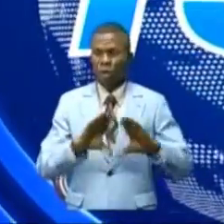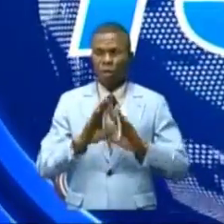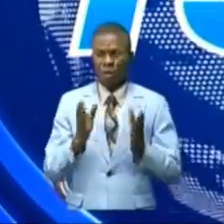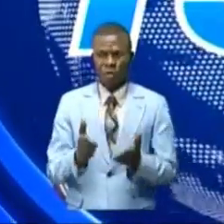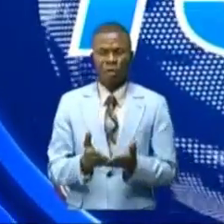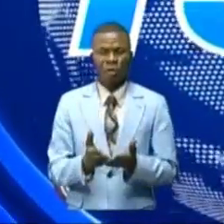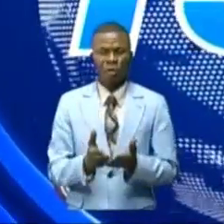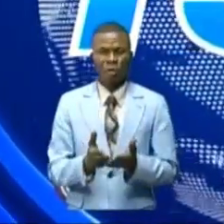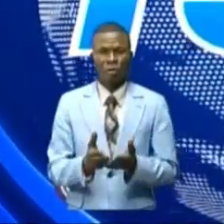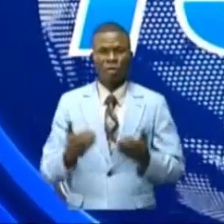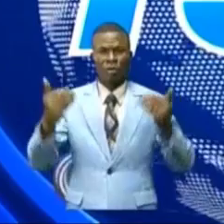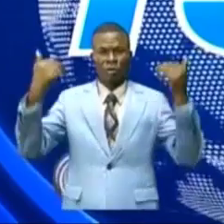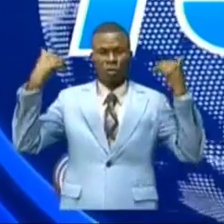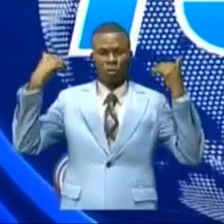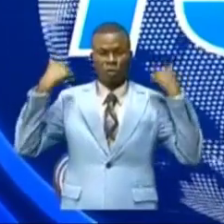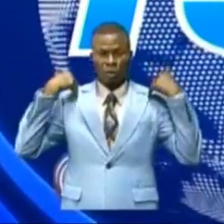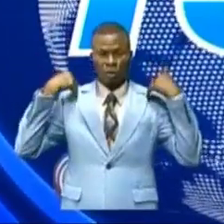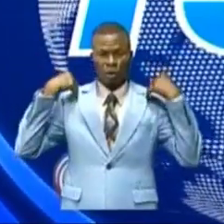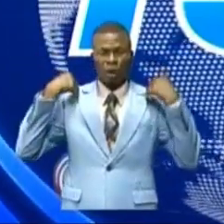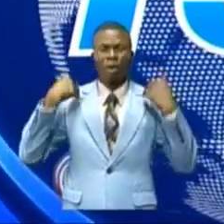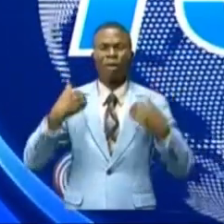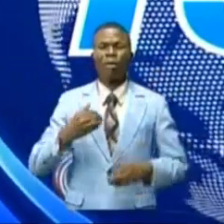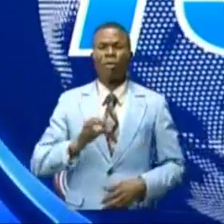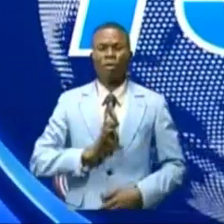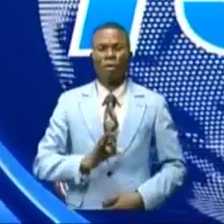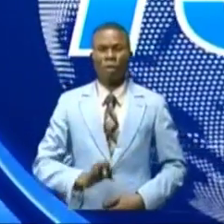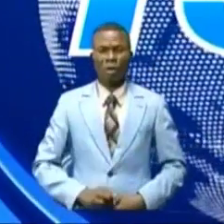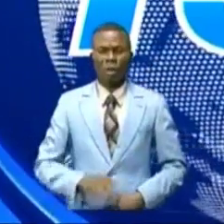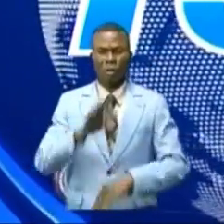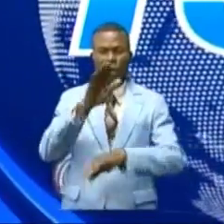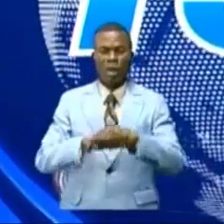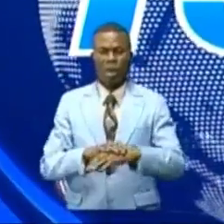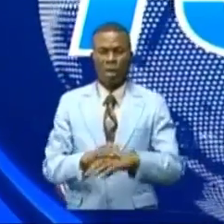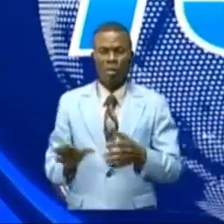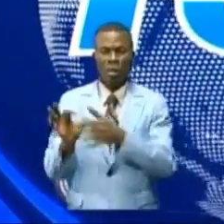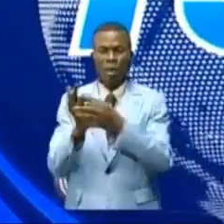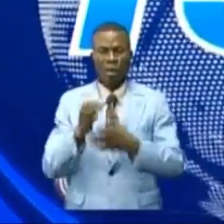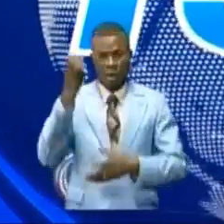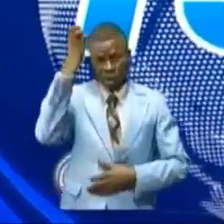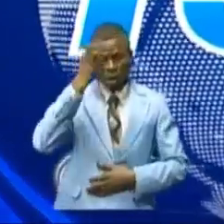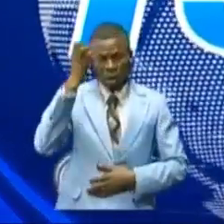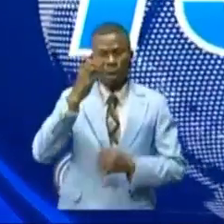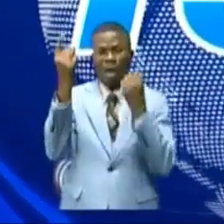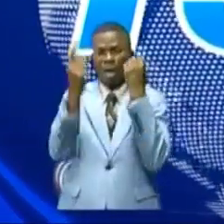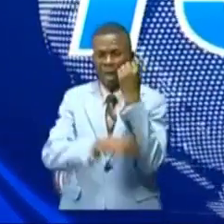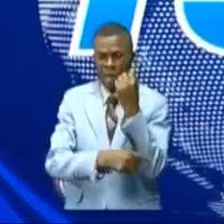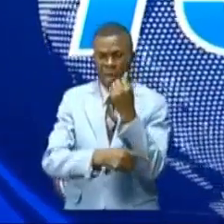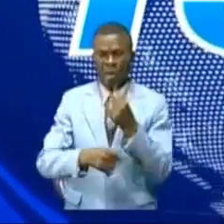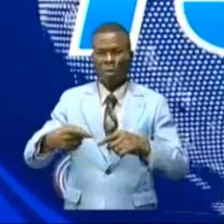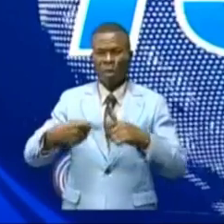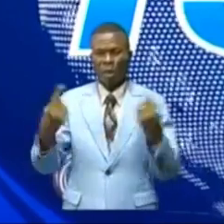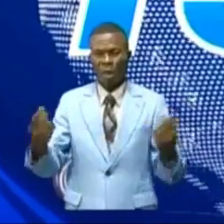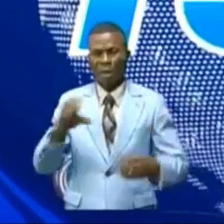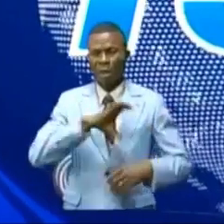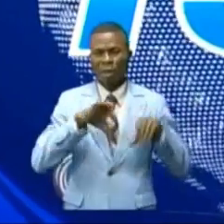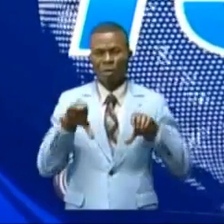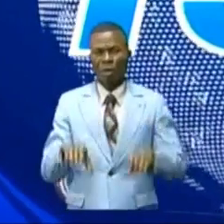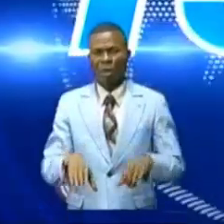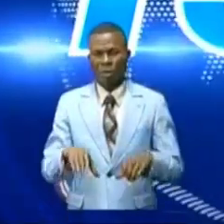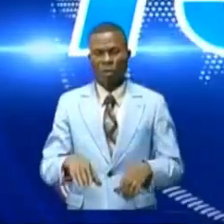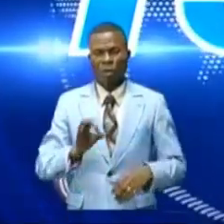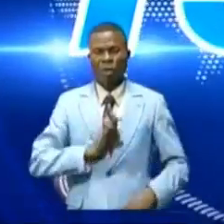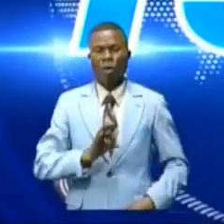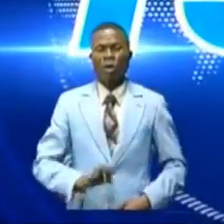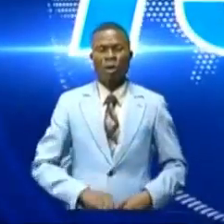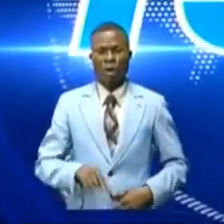Aussi, le chef de l'État congolais appelle l'Union européenne à sanctionner les agresseurs de la RDC. Félix-Antoine